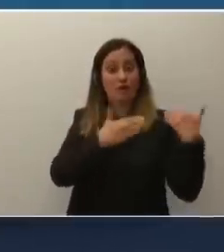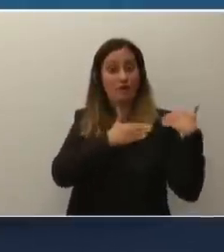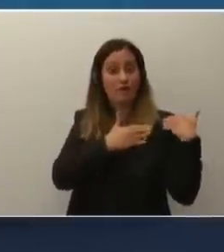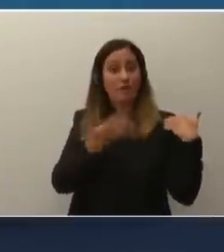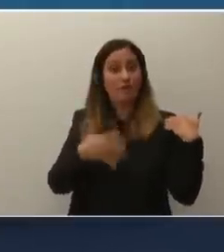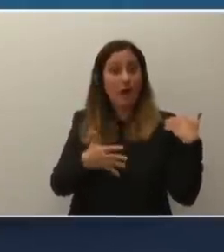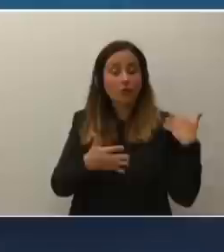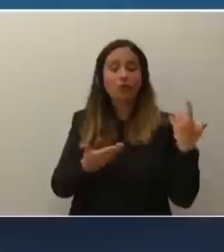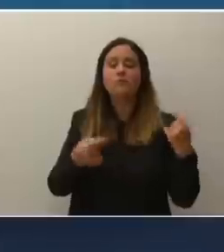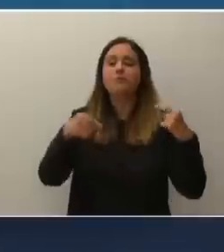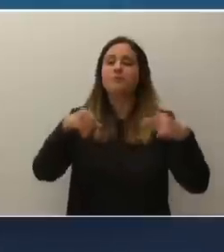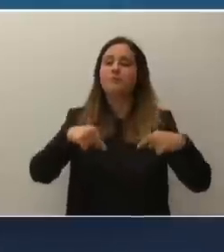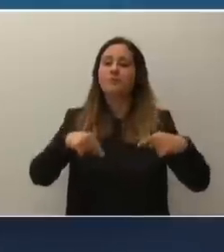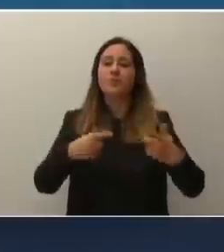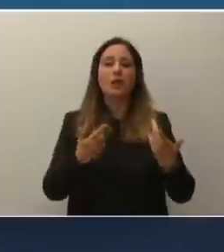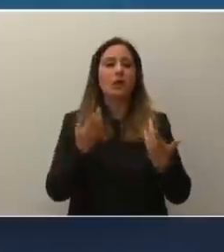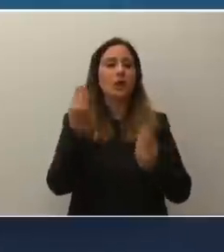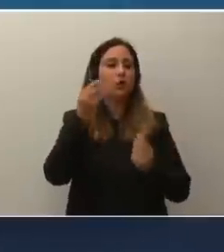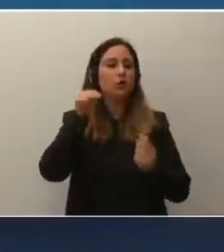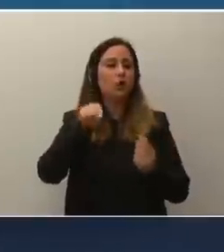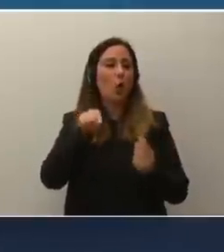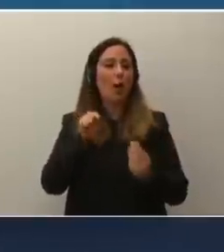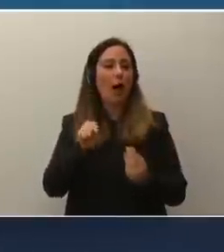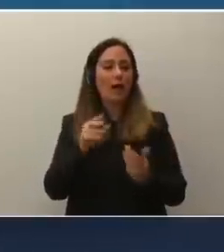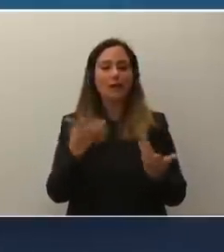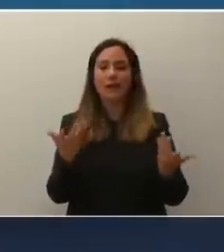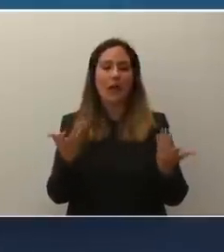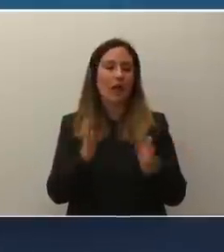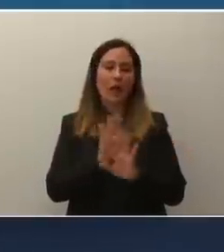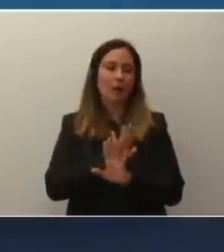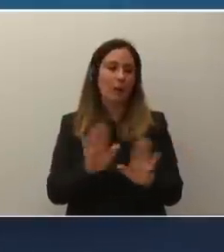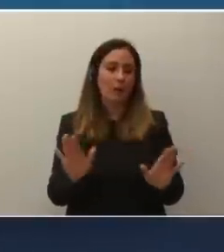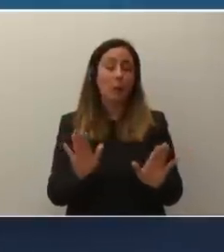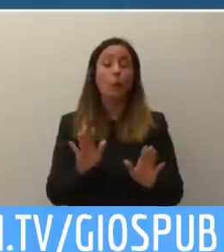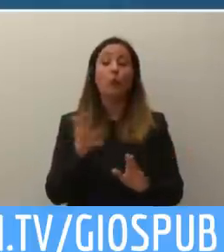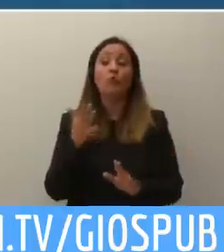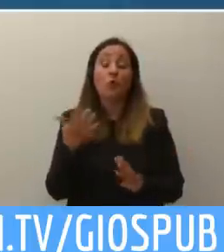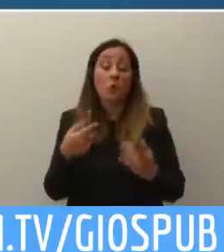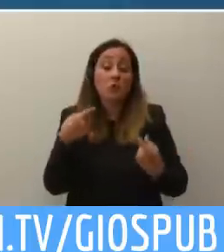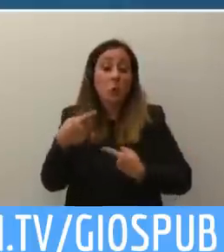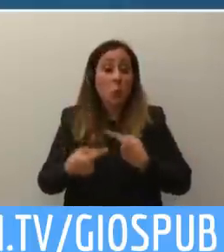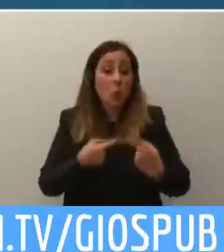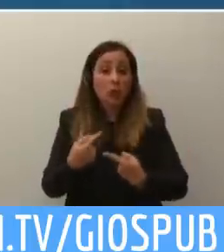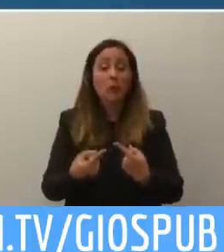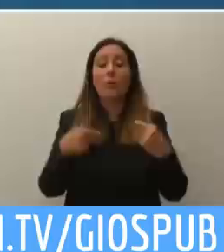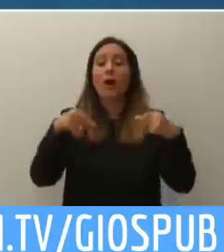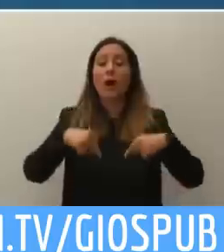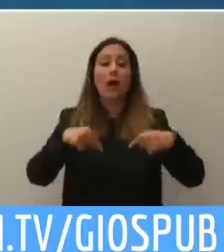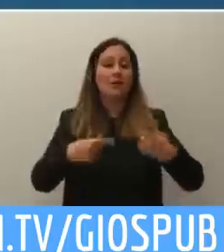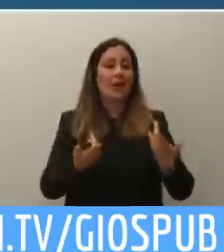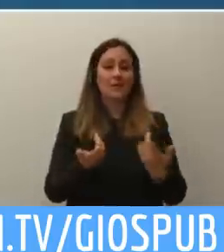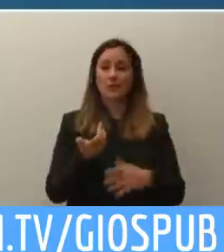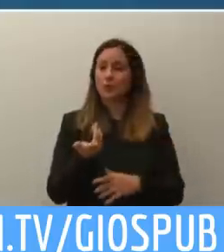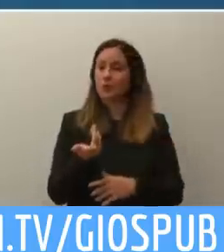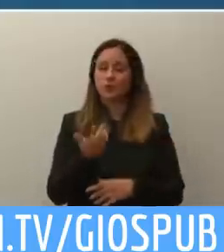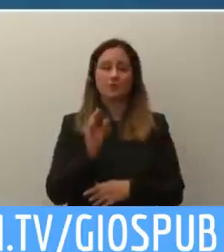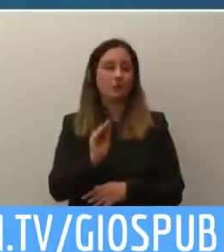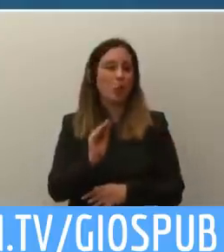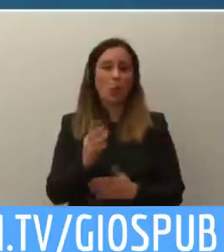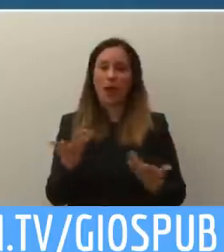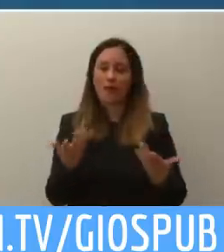non si fa più. Non so quanto durerà, probabilmente ancora parecchio tempo, ma per il momento non si fa, perché i tassi sono appunto